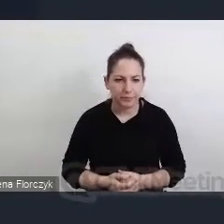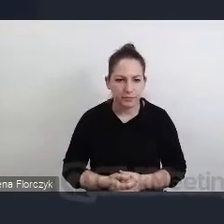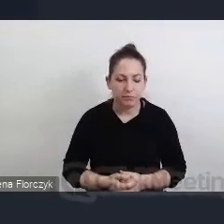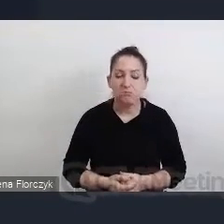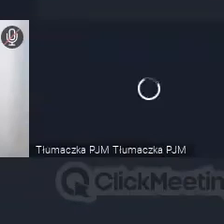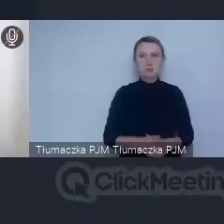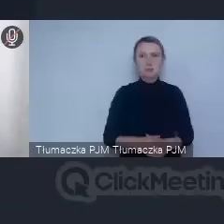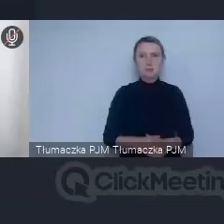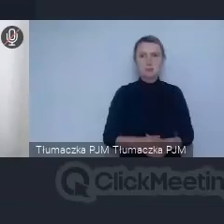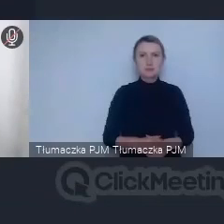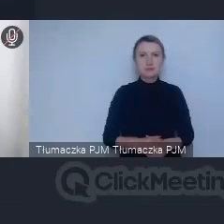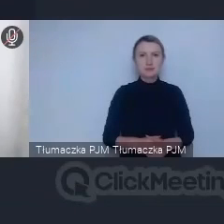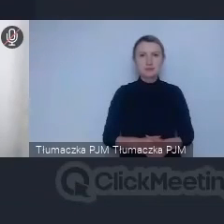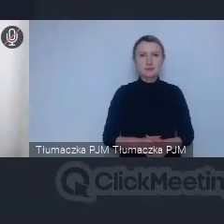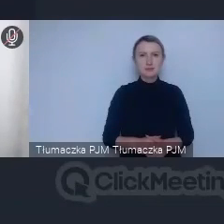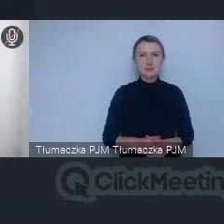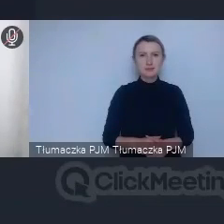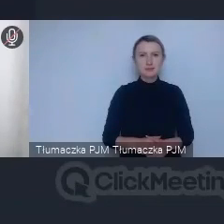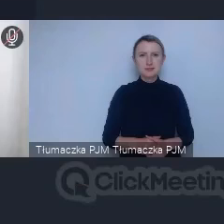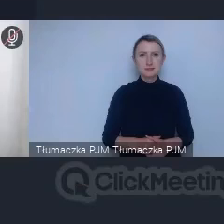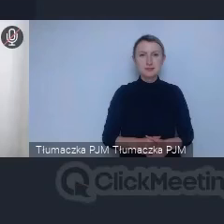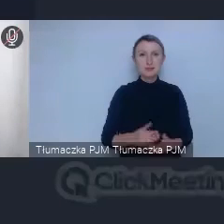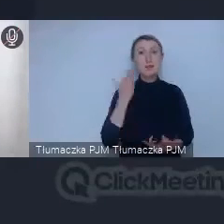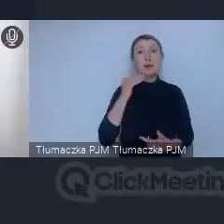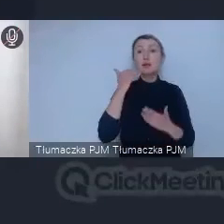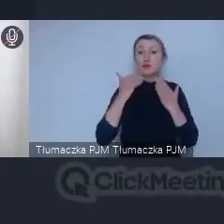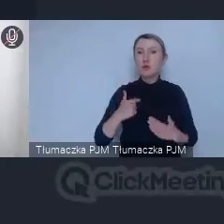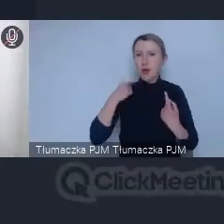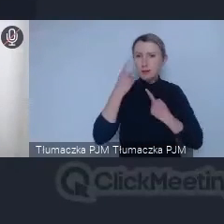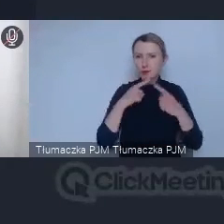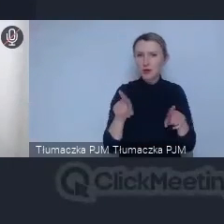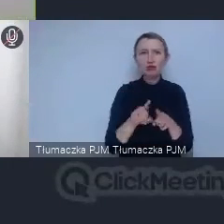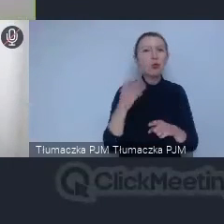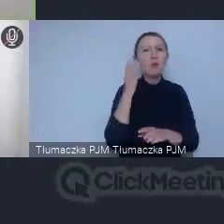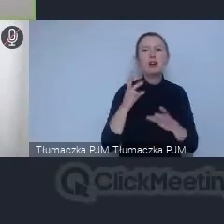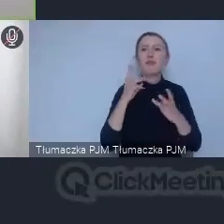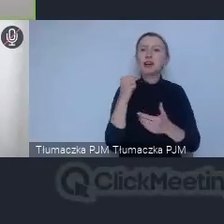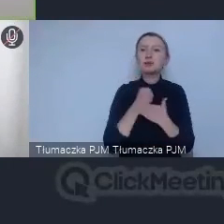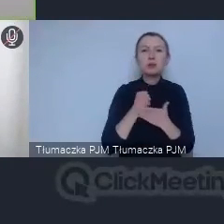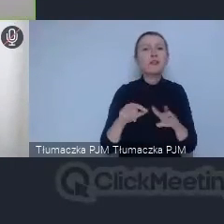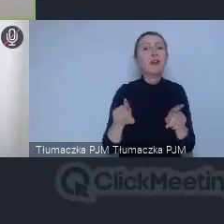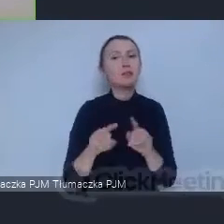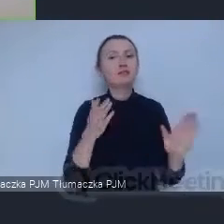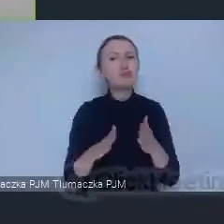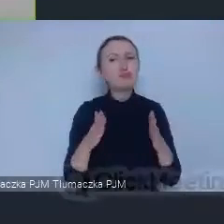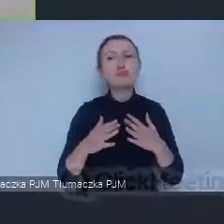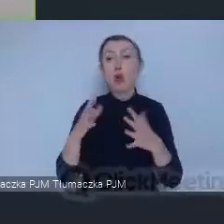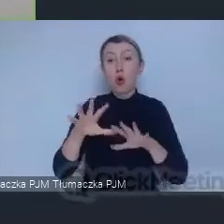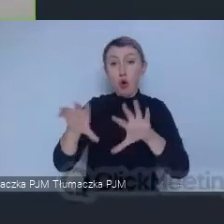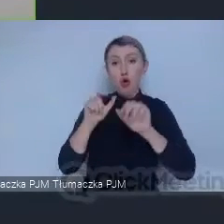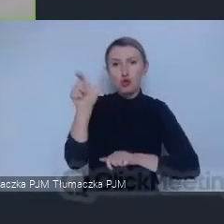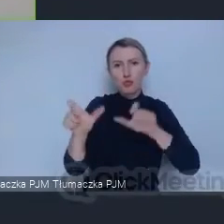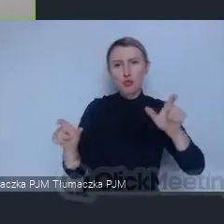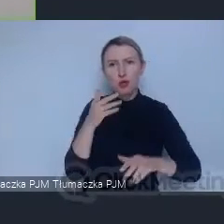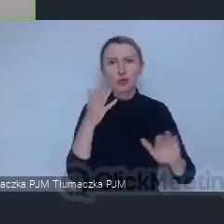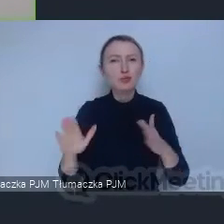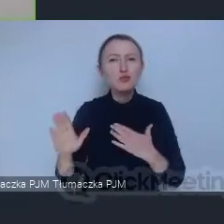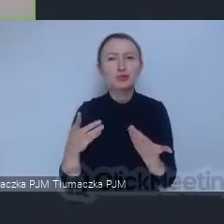Bardzo dziękuję. Myślę, że to też był bardzo ważny wątek, żeby przygotować odbiorców do